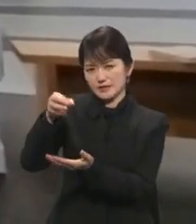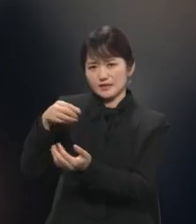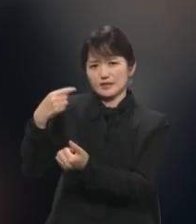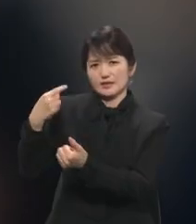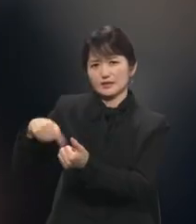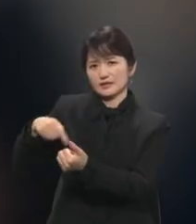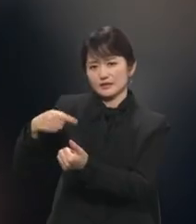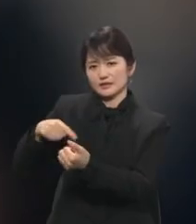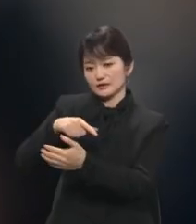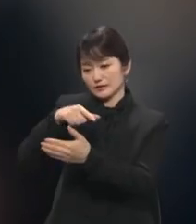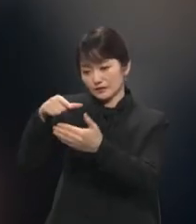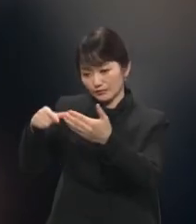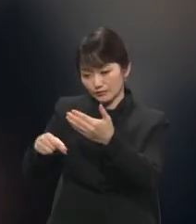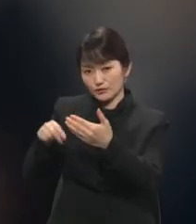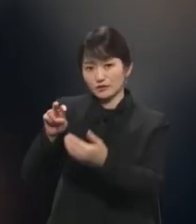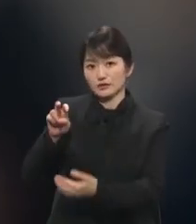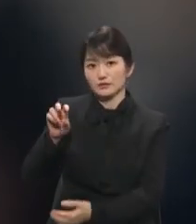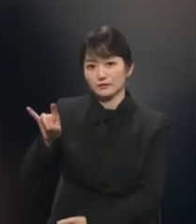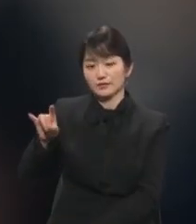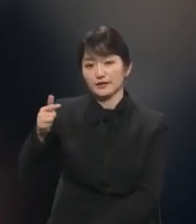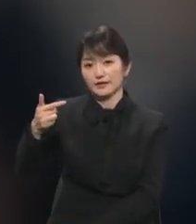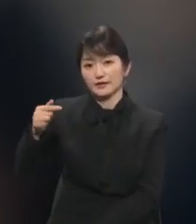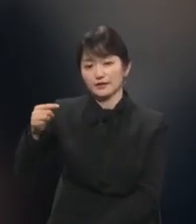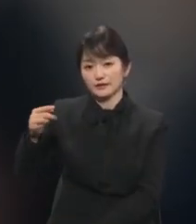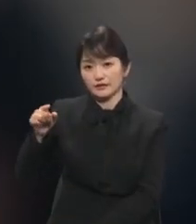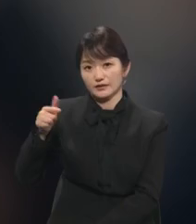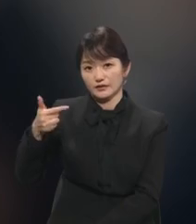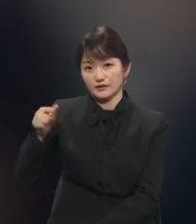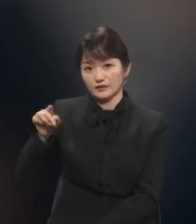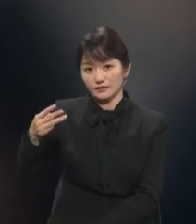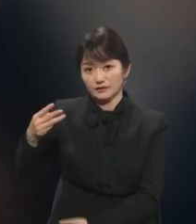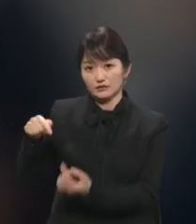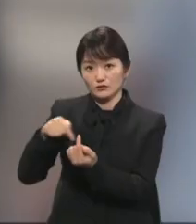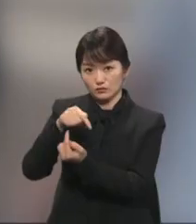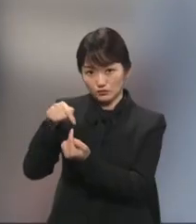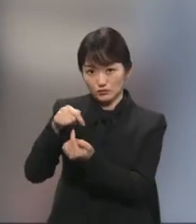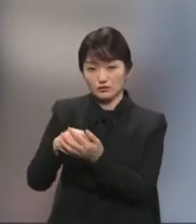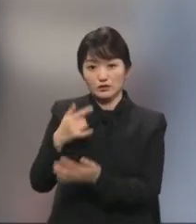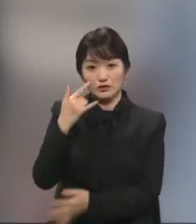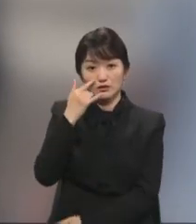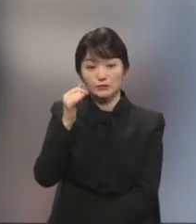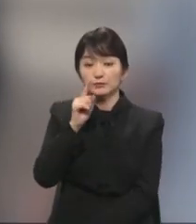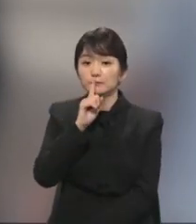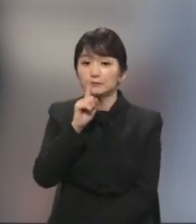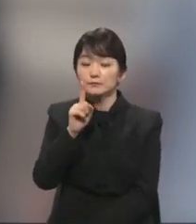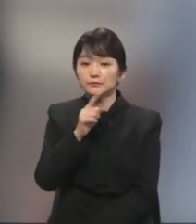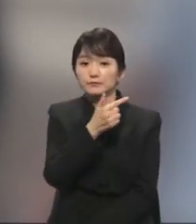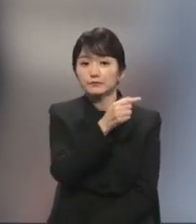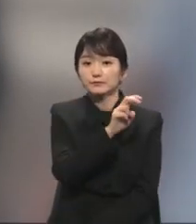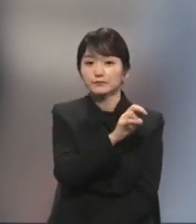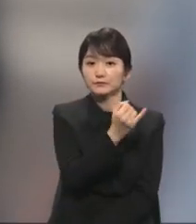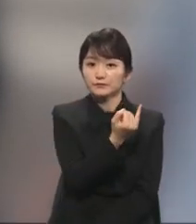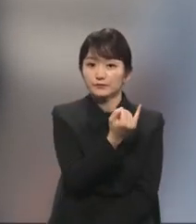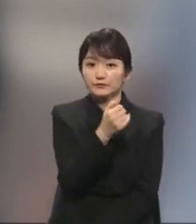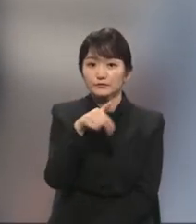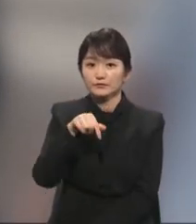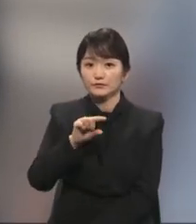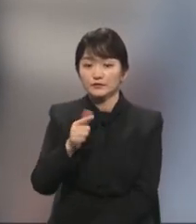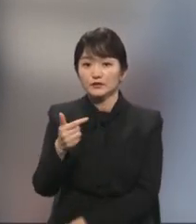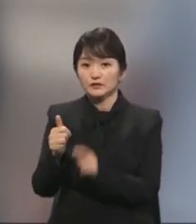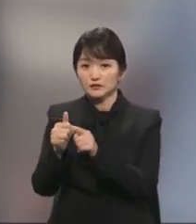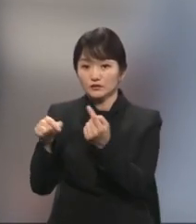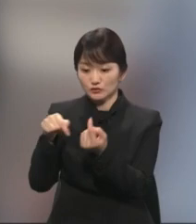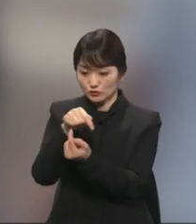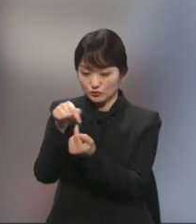매널이라는게 운영이 된 걸로 보이는 거예요 그러니까이 학부 모델의 주장은 남씨가 전시가 운영하는